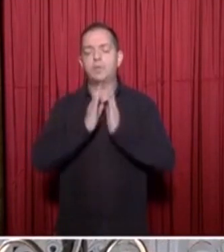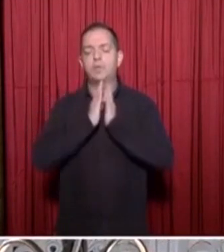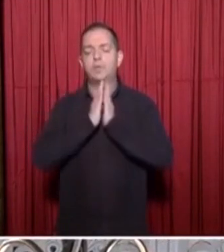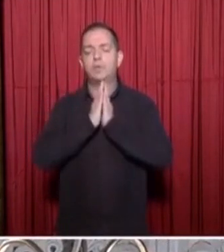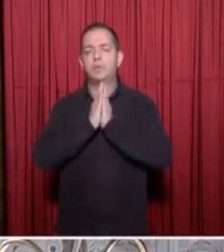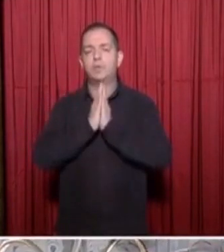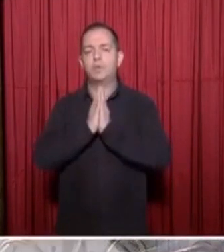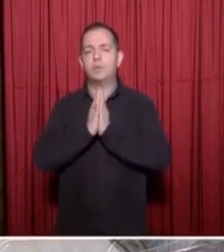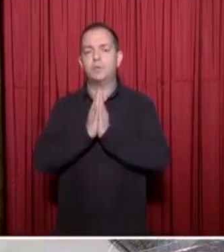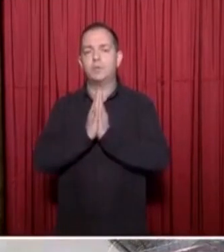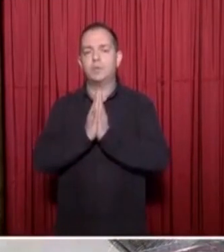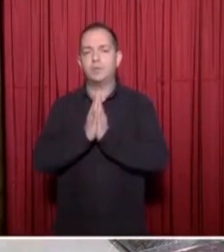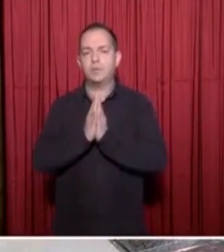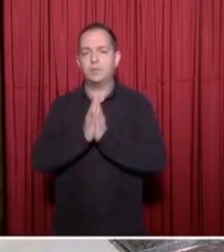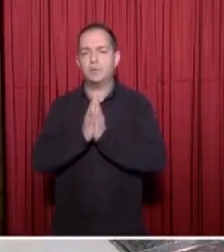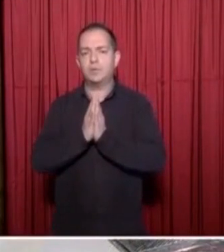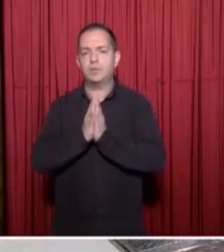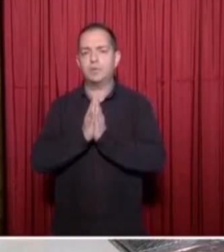Αμήν.